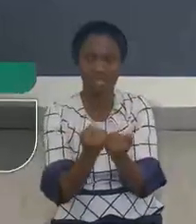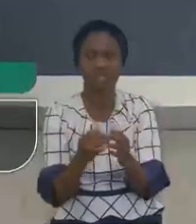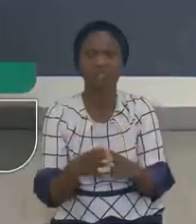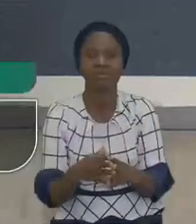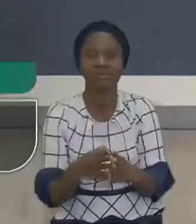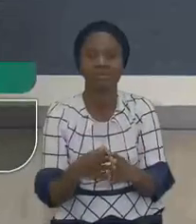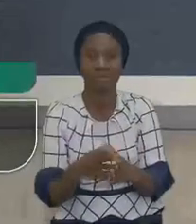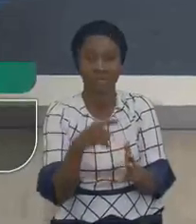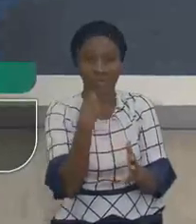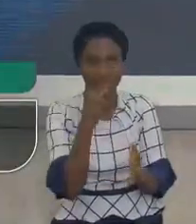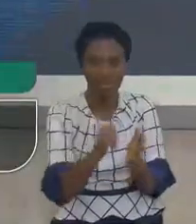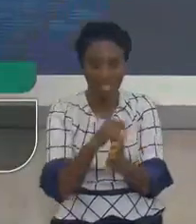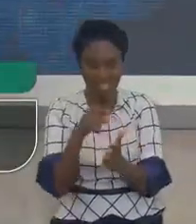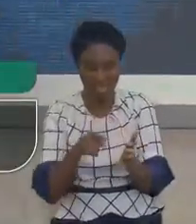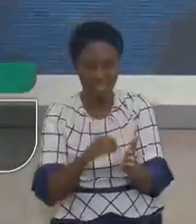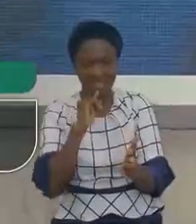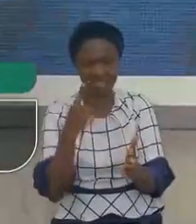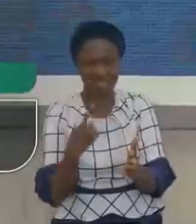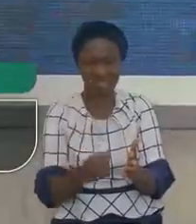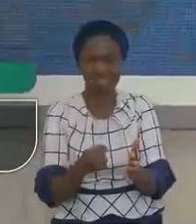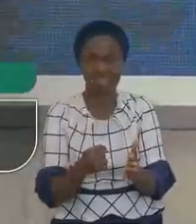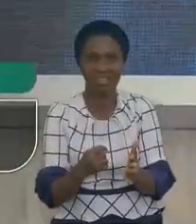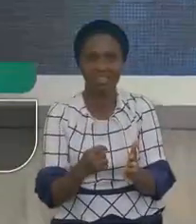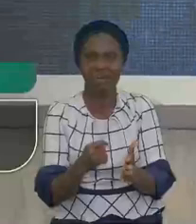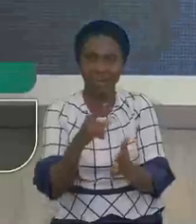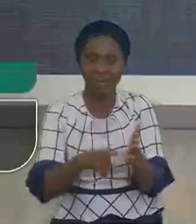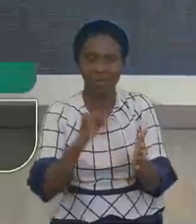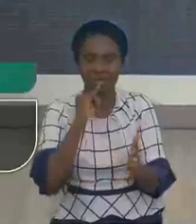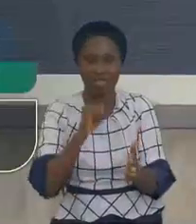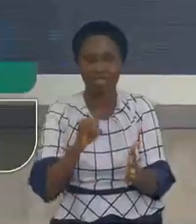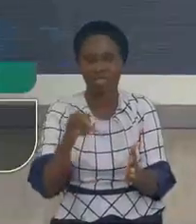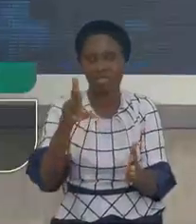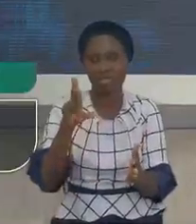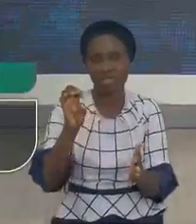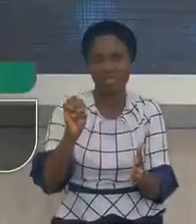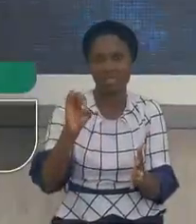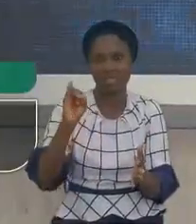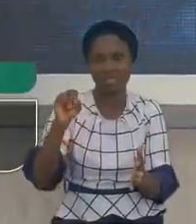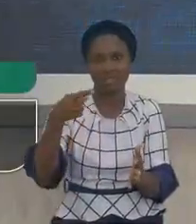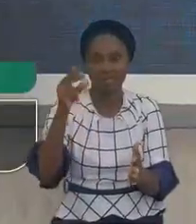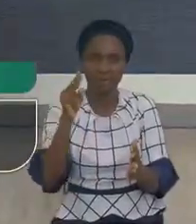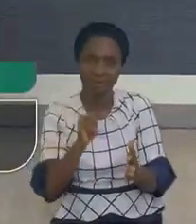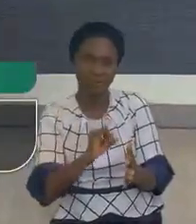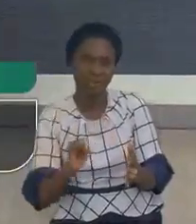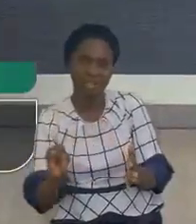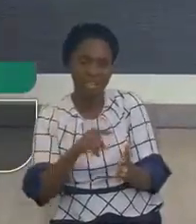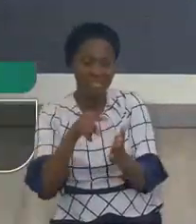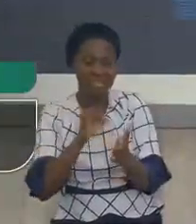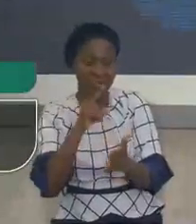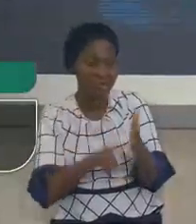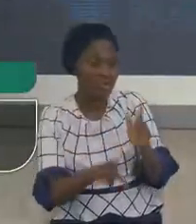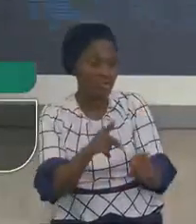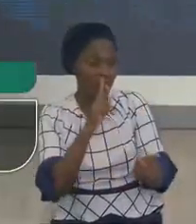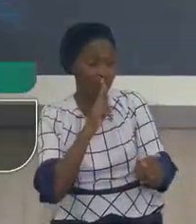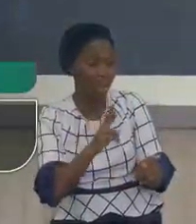Voici ce que les gens haut placés là-bas là et les gens qui aspirent à aller là-bas, voici le gang dans lequel ils